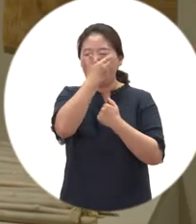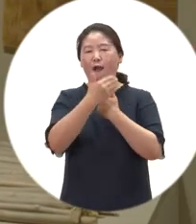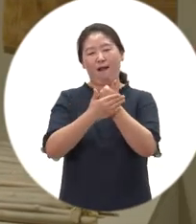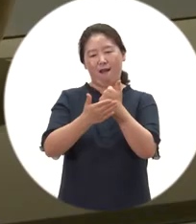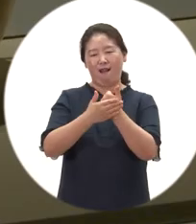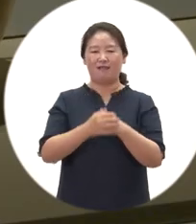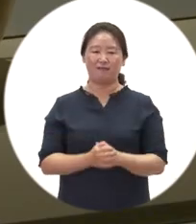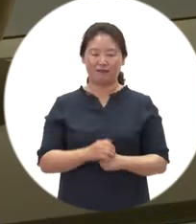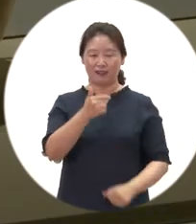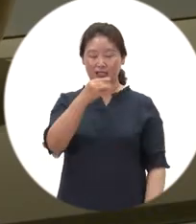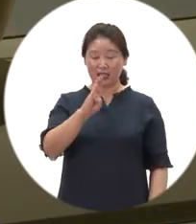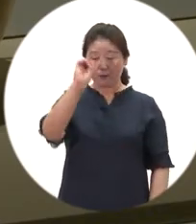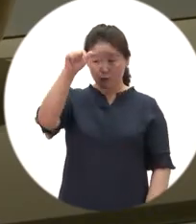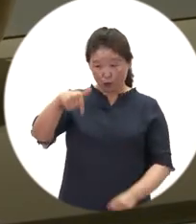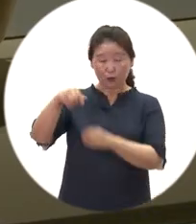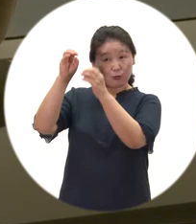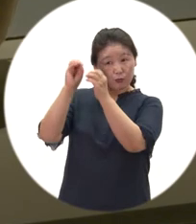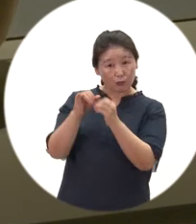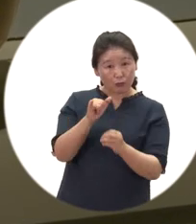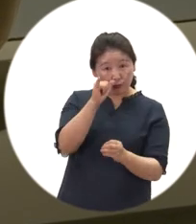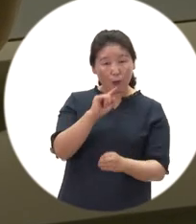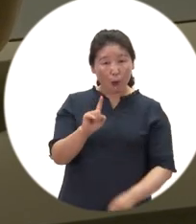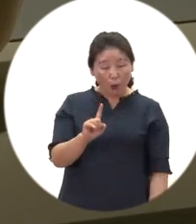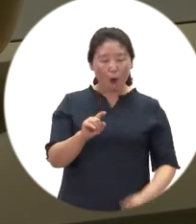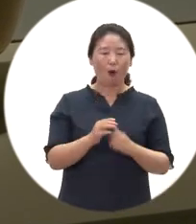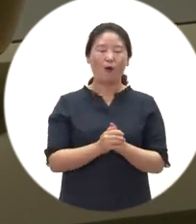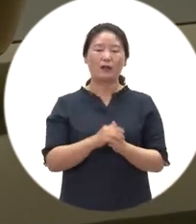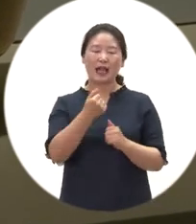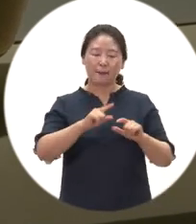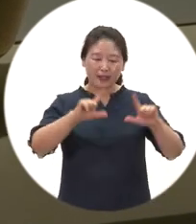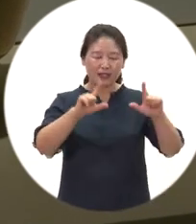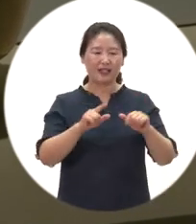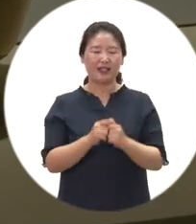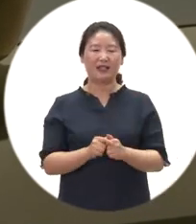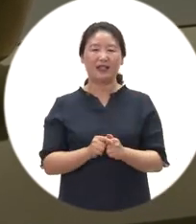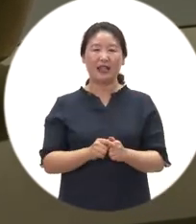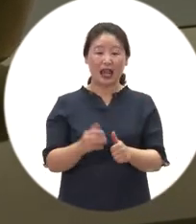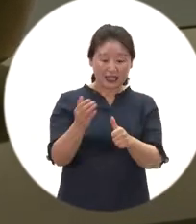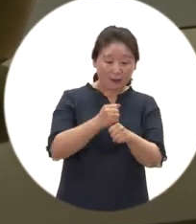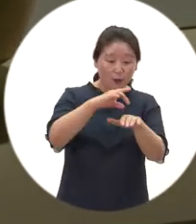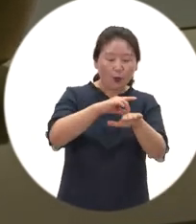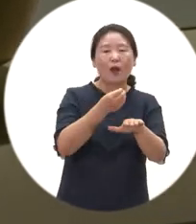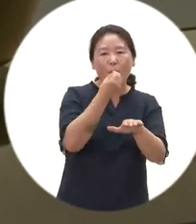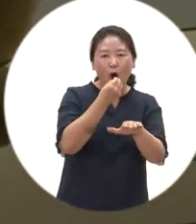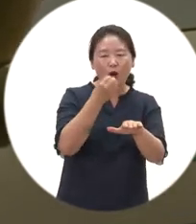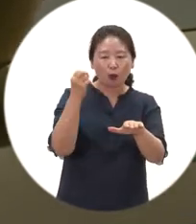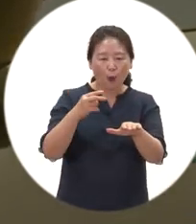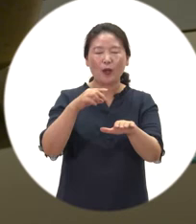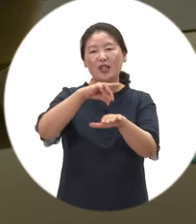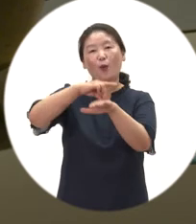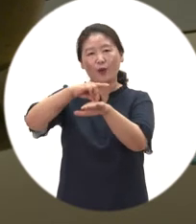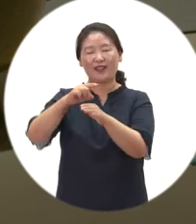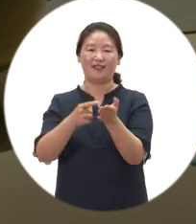먹을거리입니다. 겨울에는 나뷰 풍속이 있는데 나뷰이란 나비래 고기를 잡아서 먹는 것이기도 하고 나비래